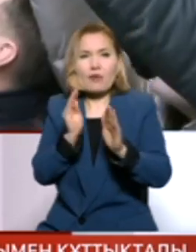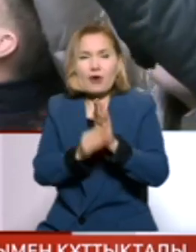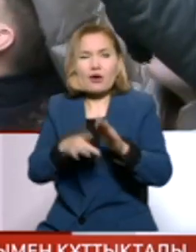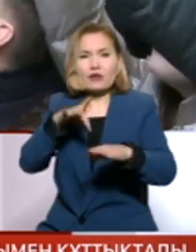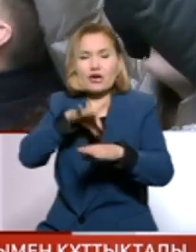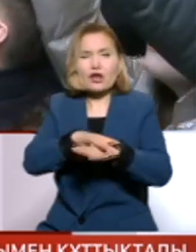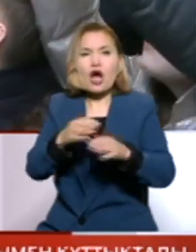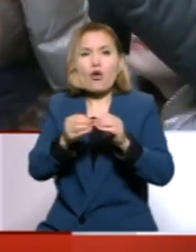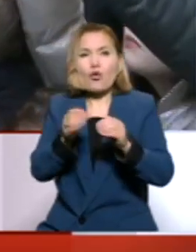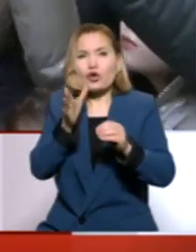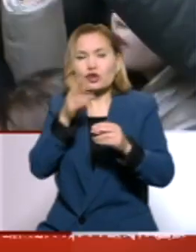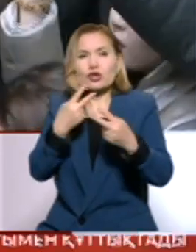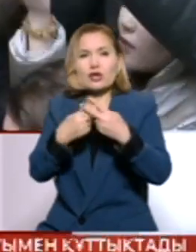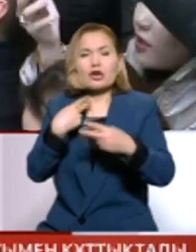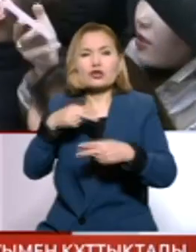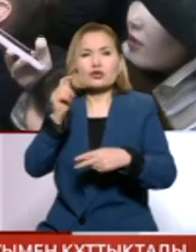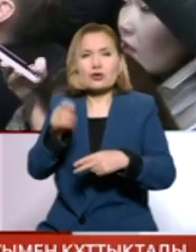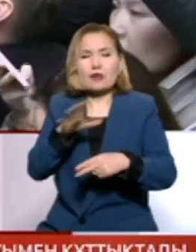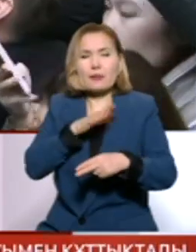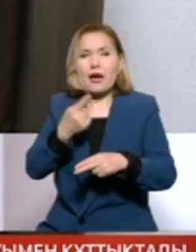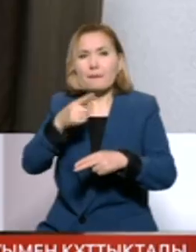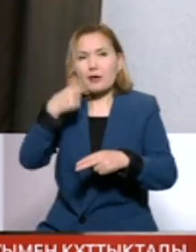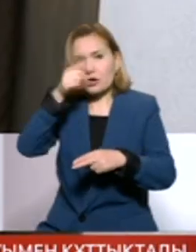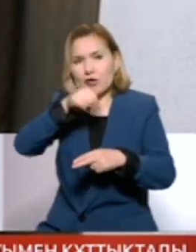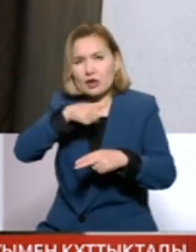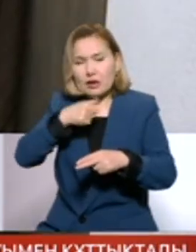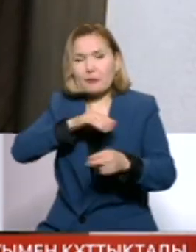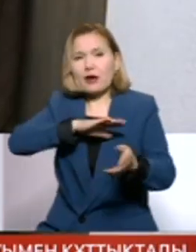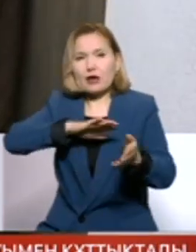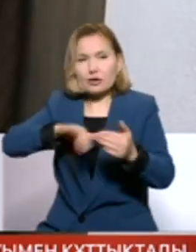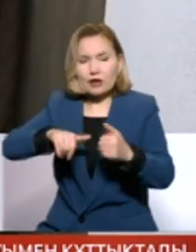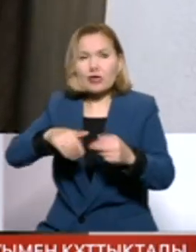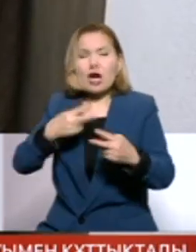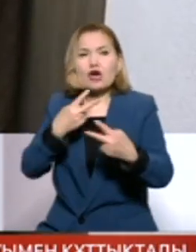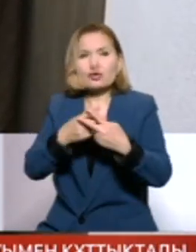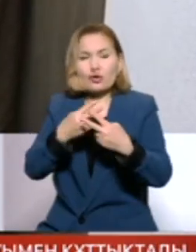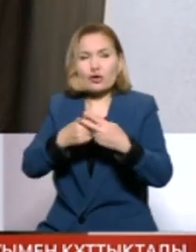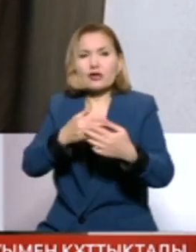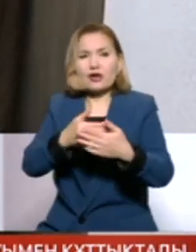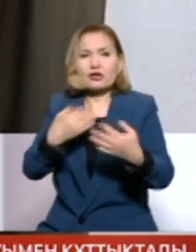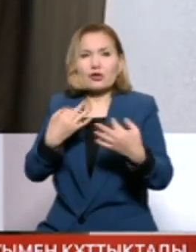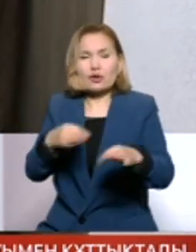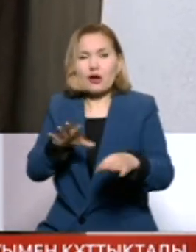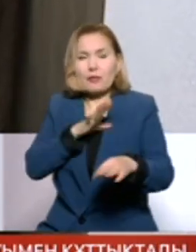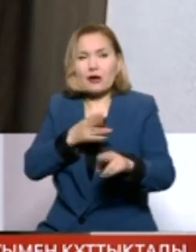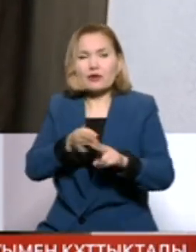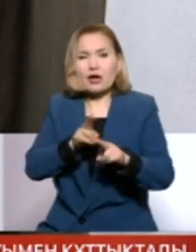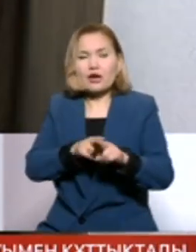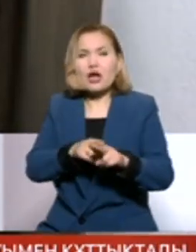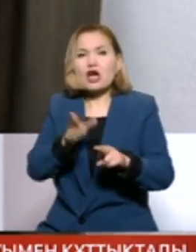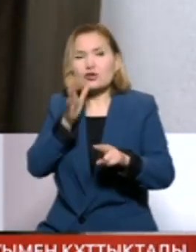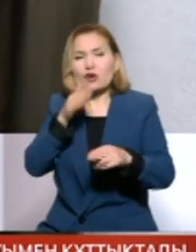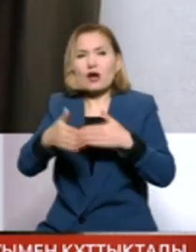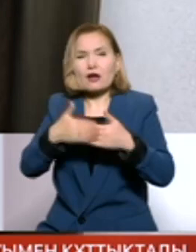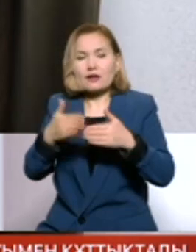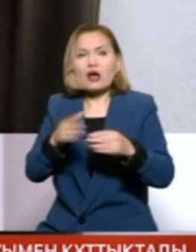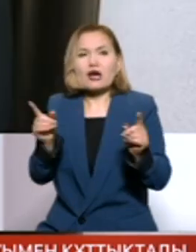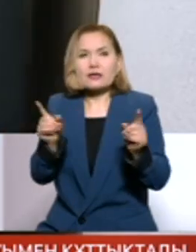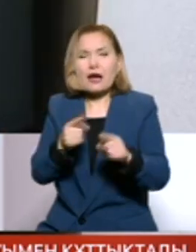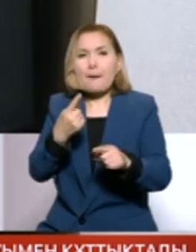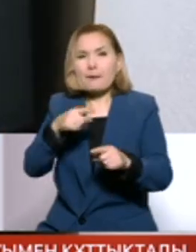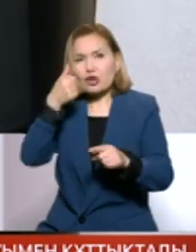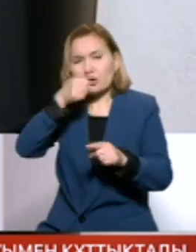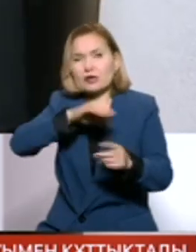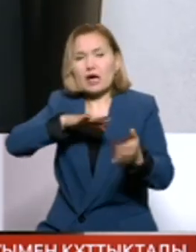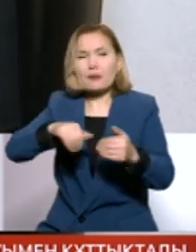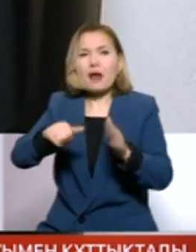іспен 10 жылға сотталып, бірақ бір жылдан кейін рақымшылыққа ілініп, артынша өтеу мерзімі қысқарып, бір жылдан кейін бостандыққа шықты. Бірақ